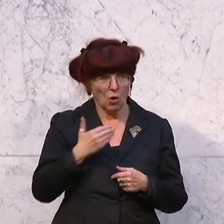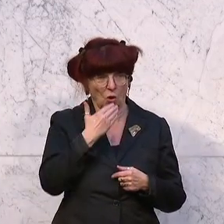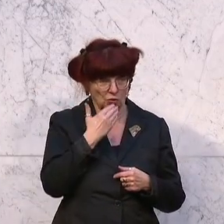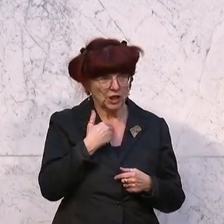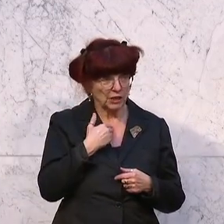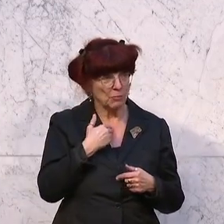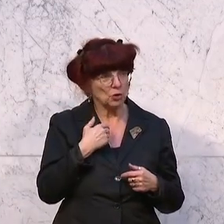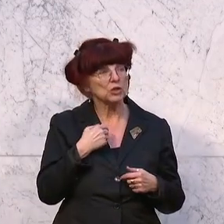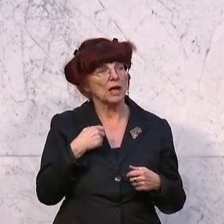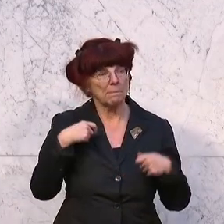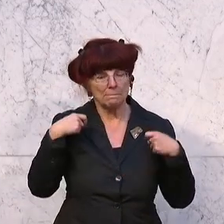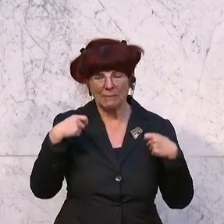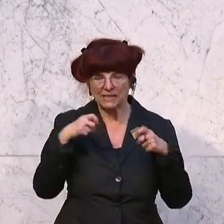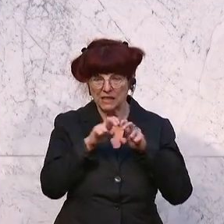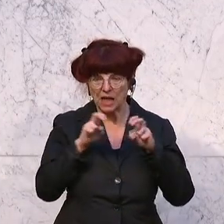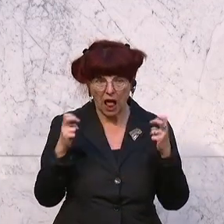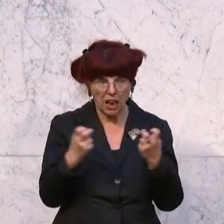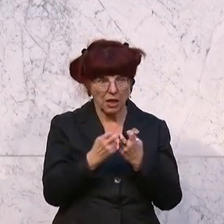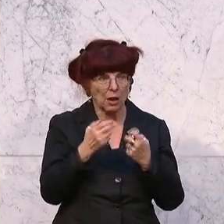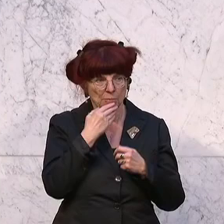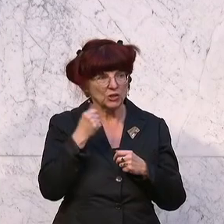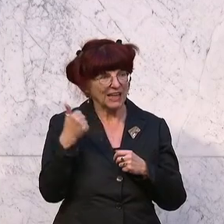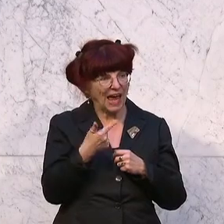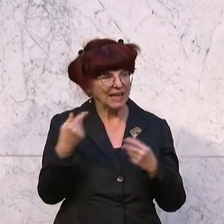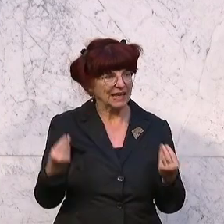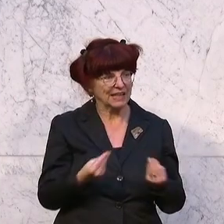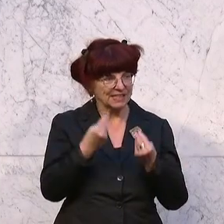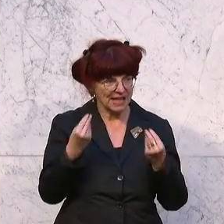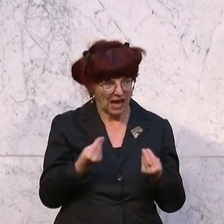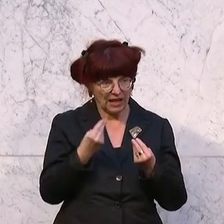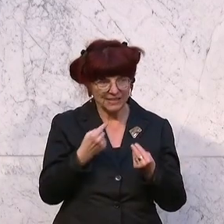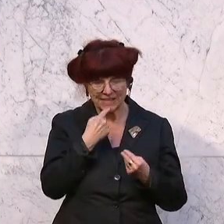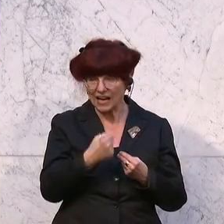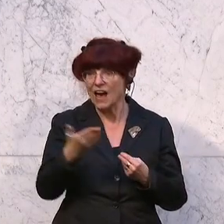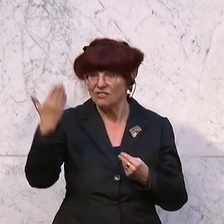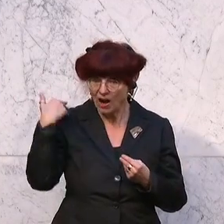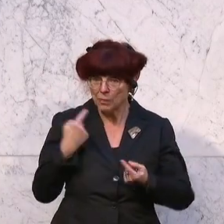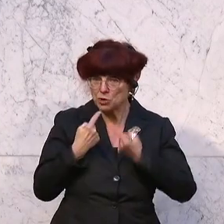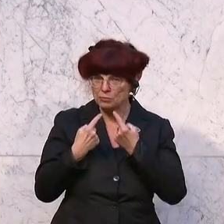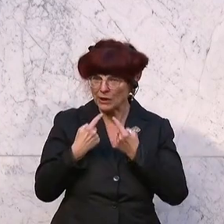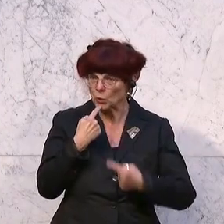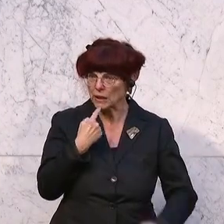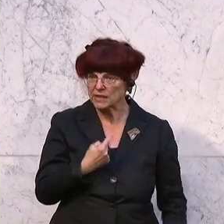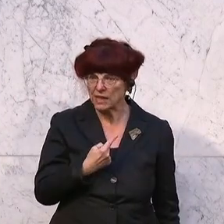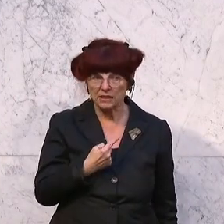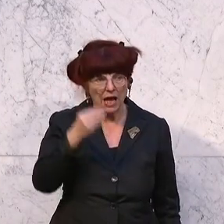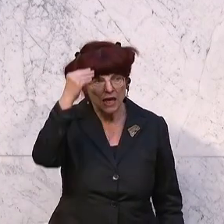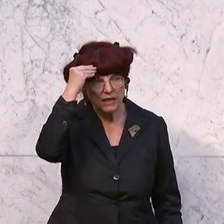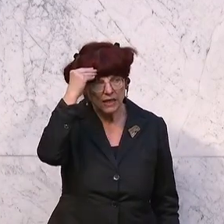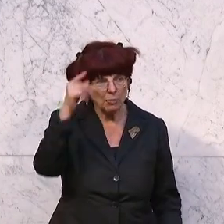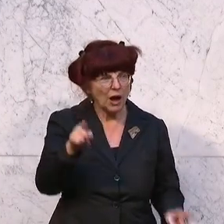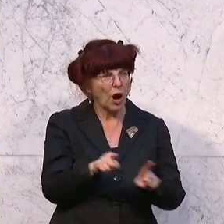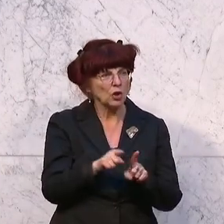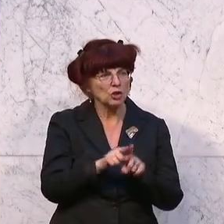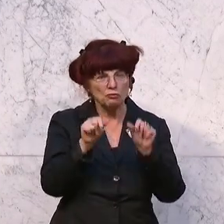die Präsidiale takt vertraulich, aber ich möchte jetzt ein paar Dinge sagen, die damals in diesen Besprechungen gesagt wurden, weil ich glaube, dass hier auch die Art und